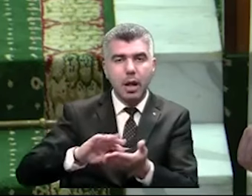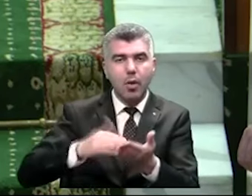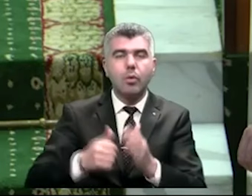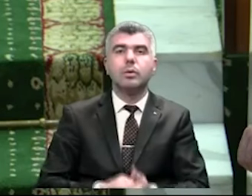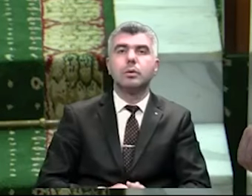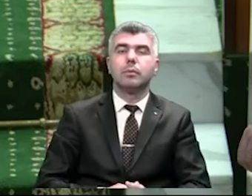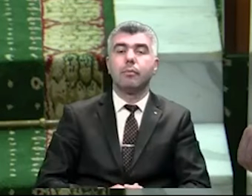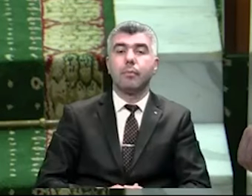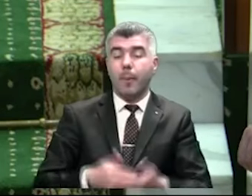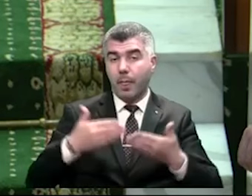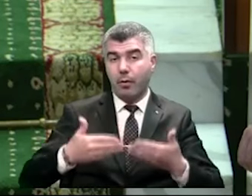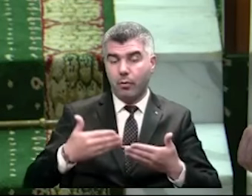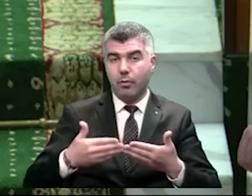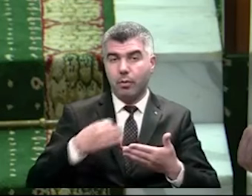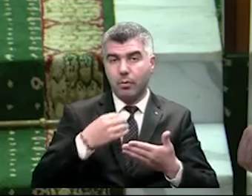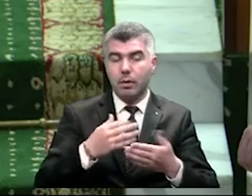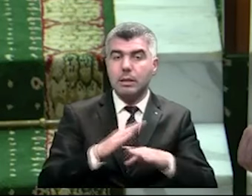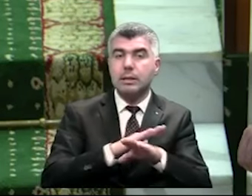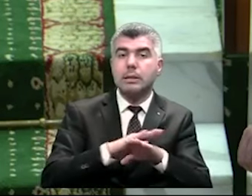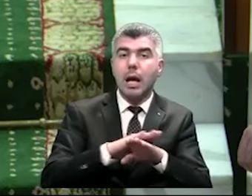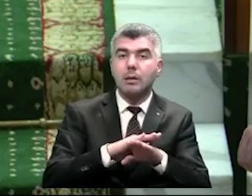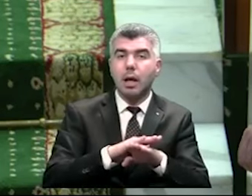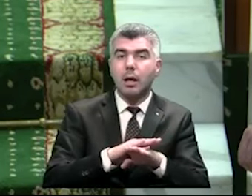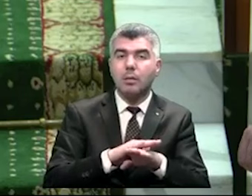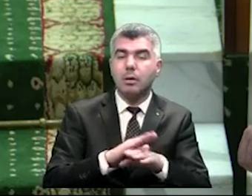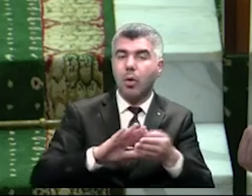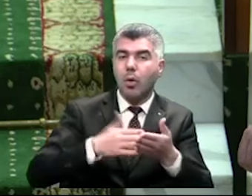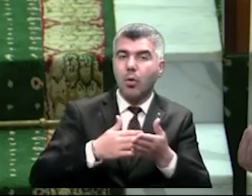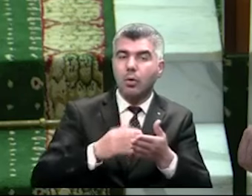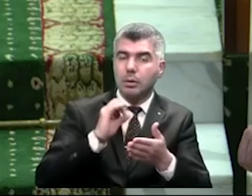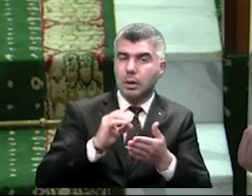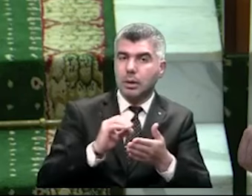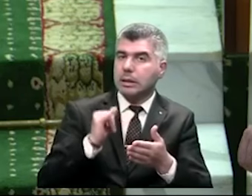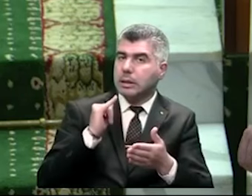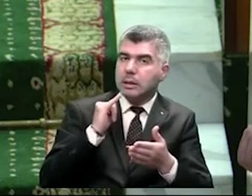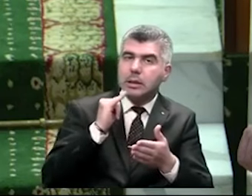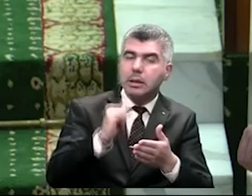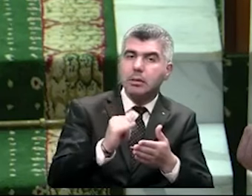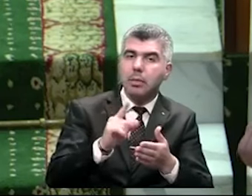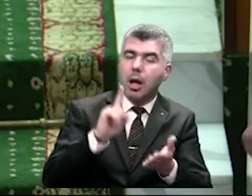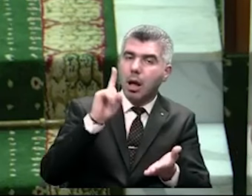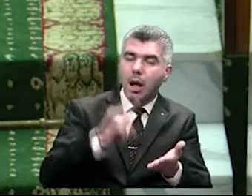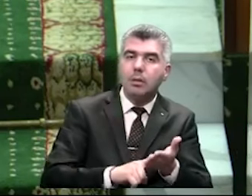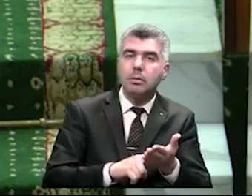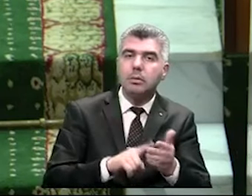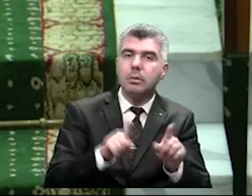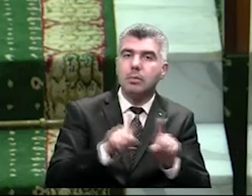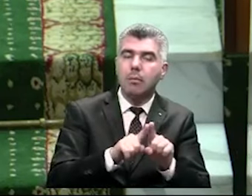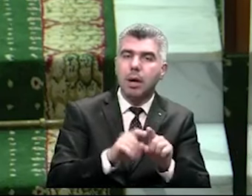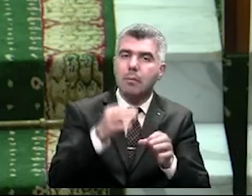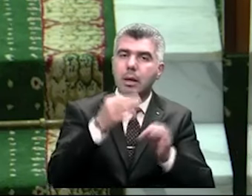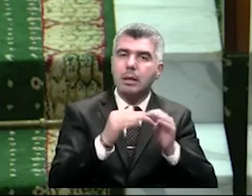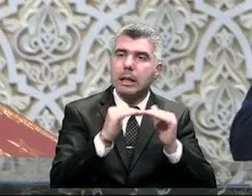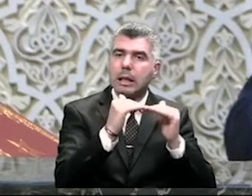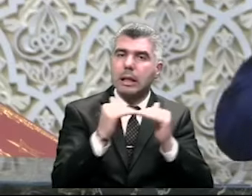اذا اليوم يمكن الاعتبار بان السياسه متبعه طبقا التوجيهات الملكيه تهدف اساسا الى ضمان العداله